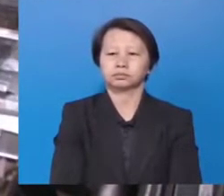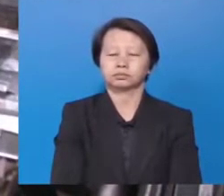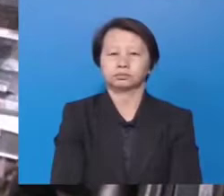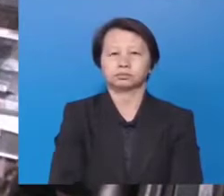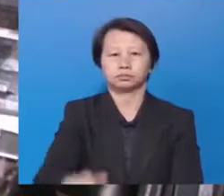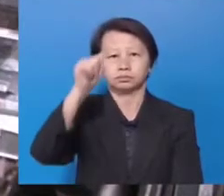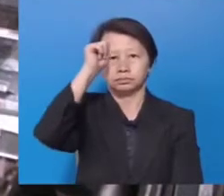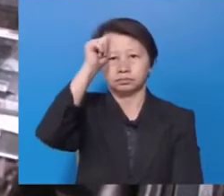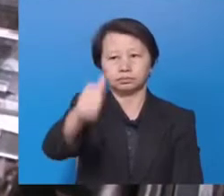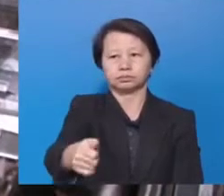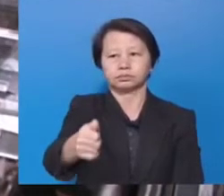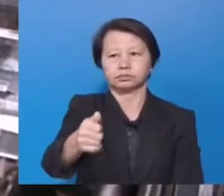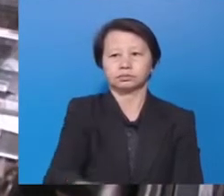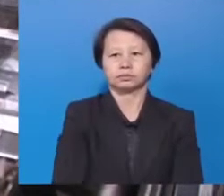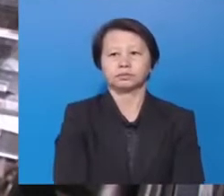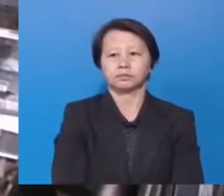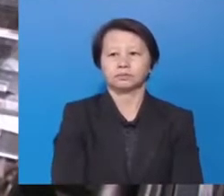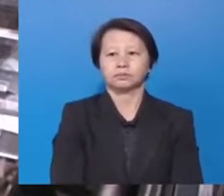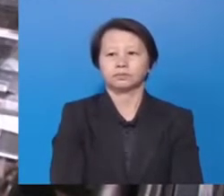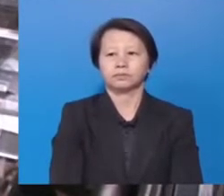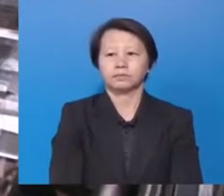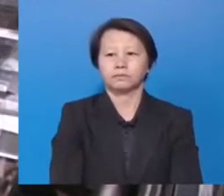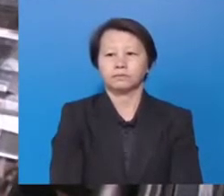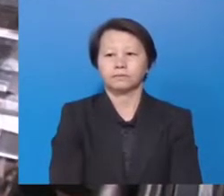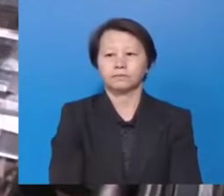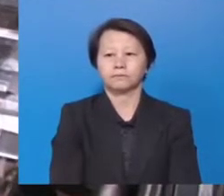Hai assalamualaikum warahmatullahi wabarakatuh